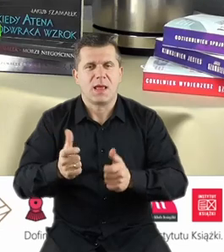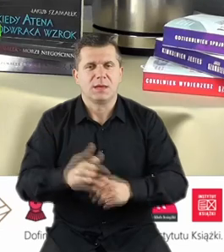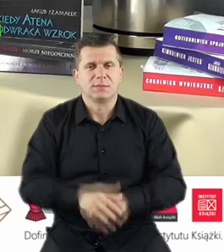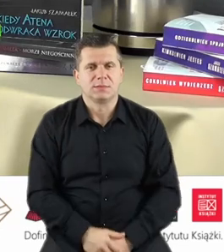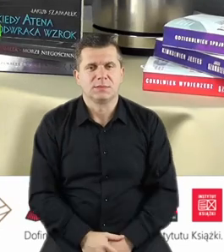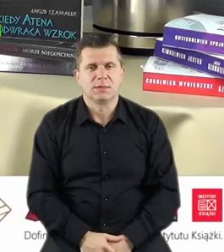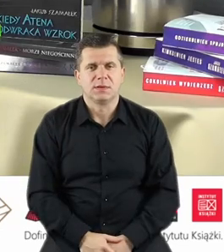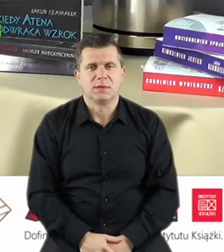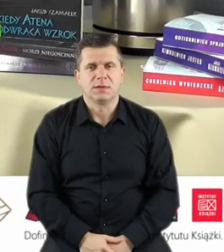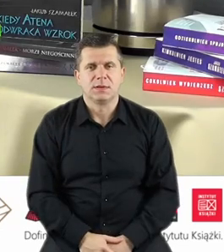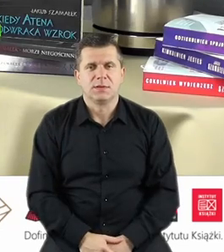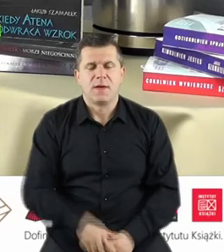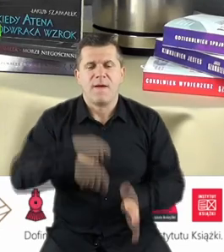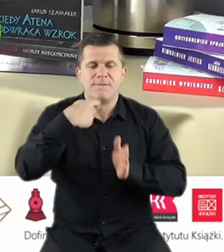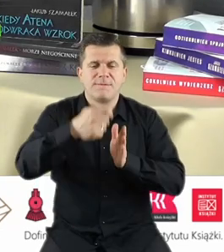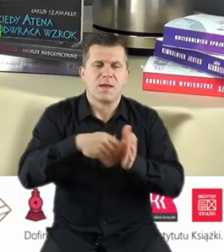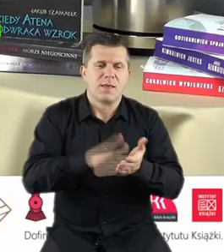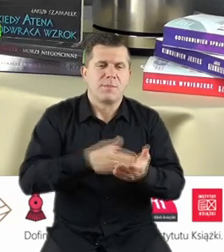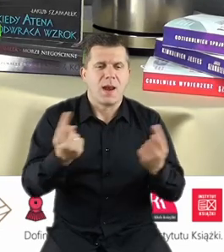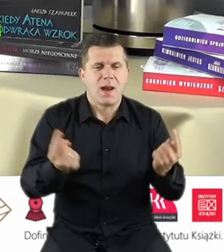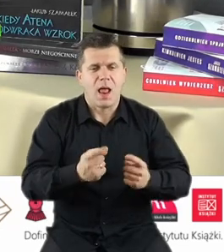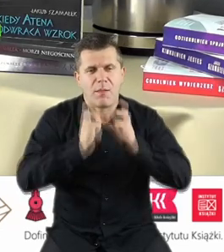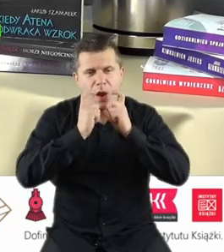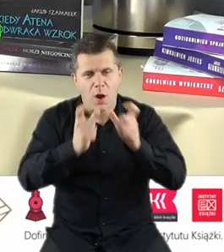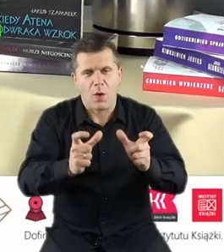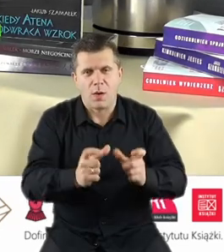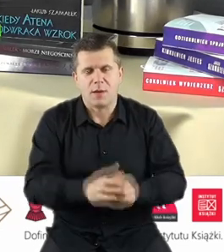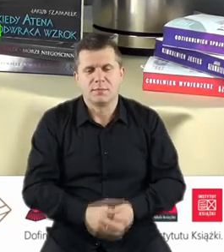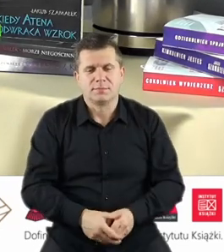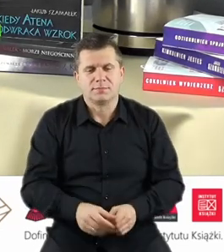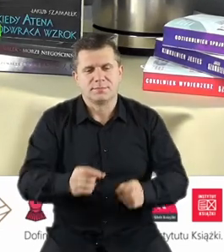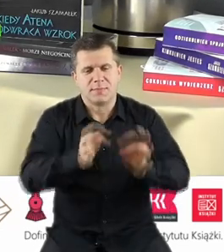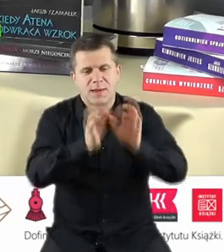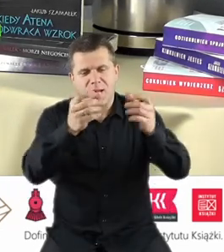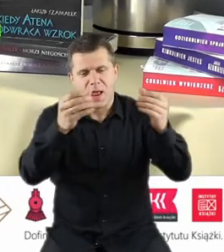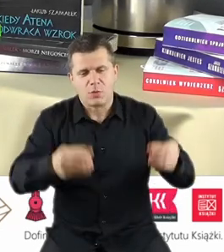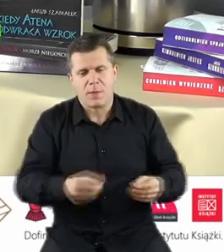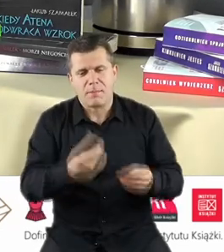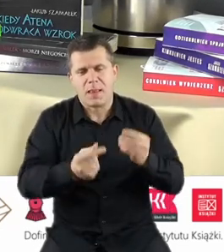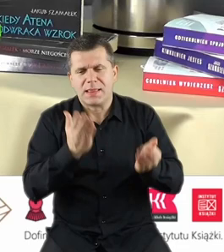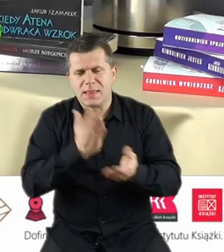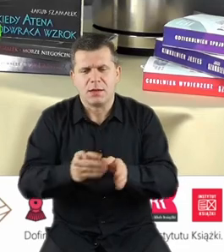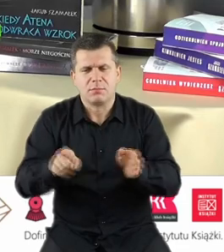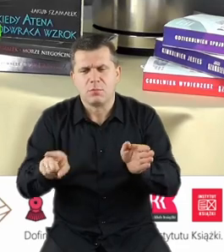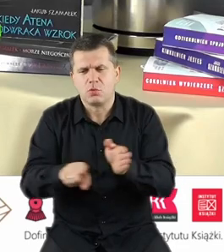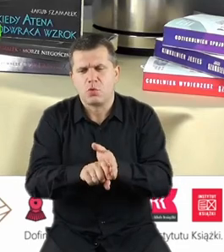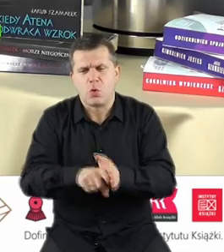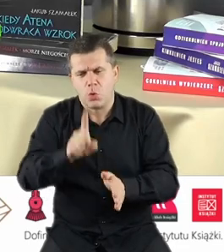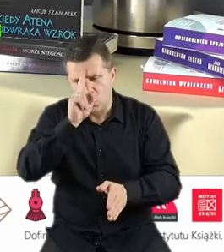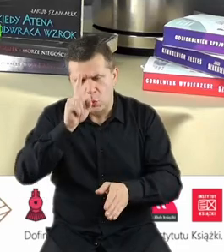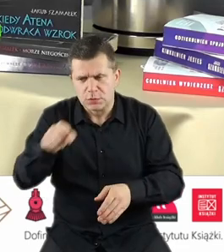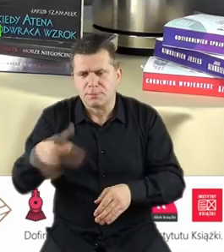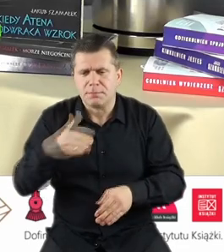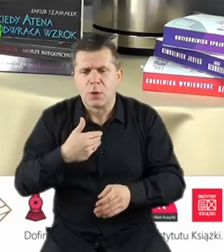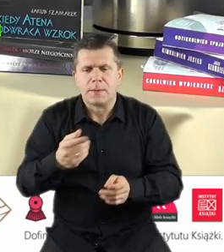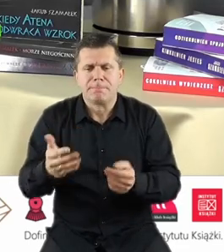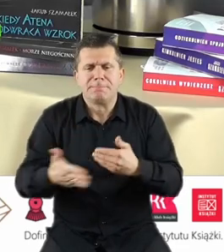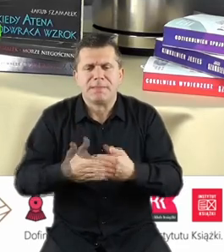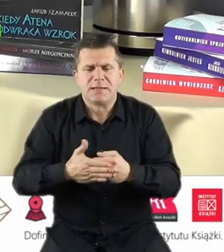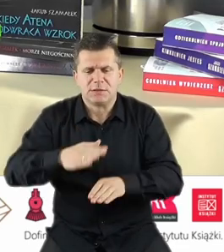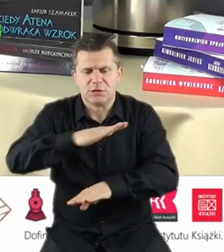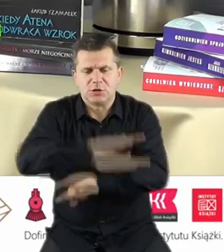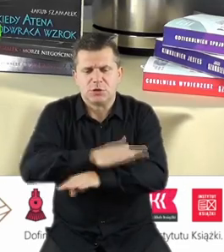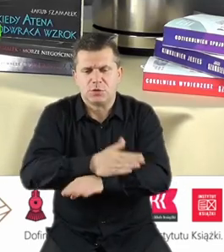filmu reklam czy ogłoszeń na kartonie mleka, to tylko do ludzi, którzy powiedzmy żyli na skrzyżowaniu tej